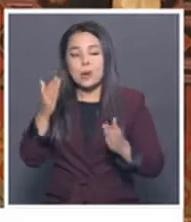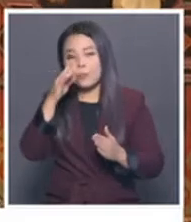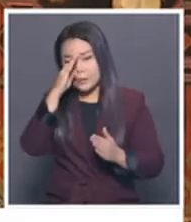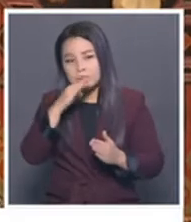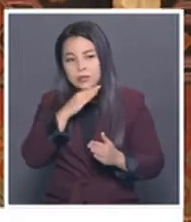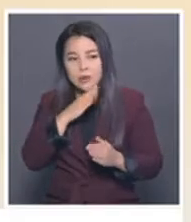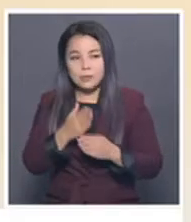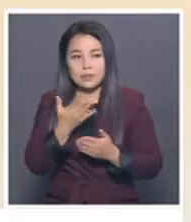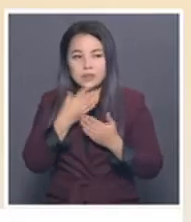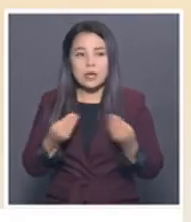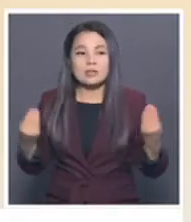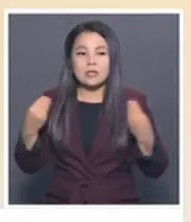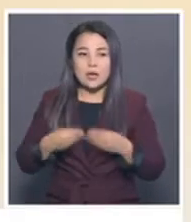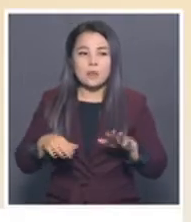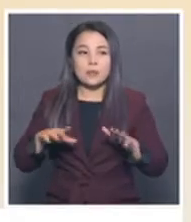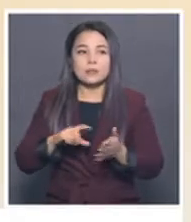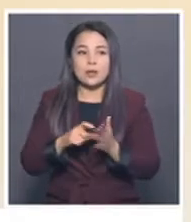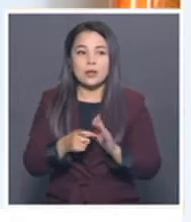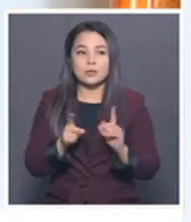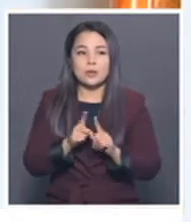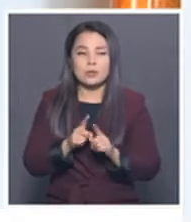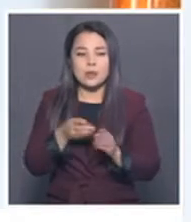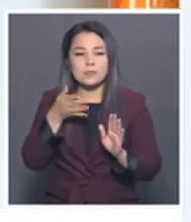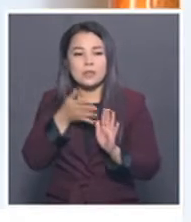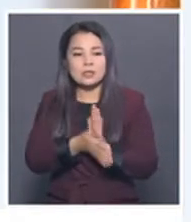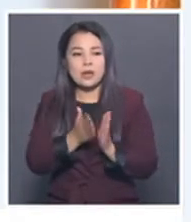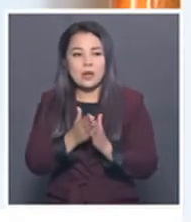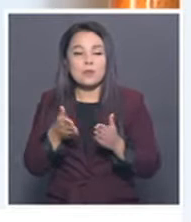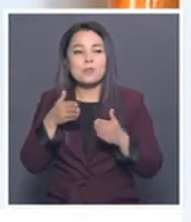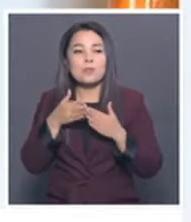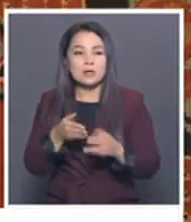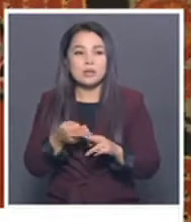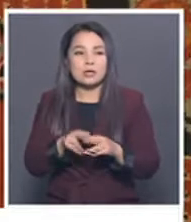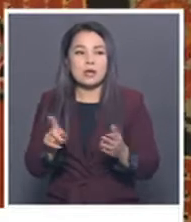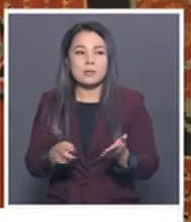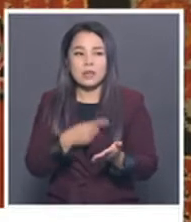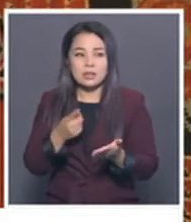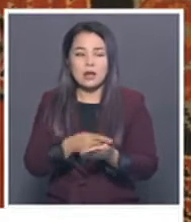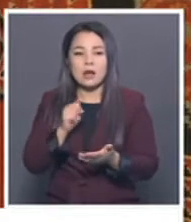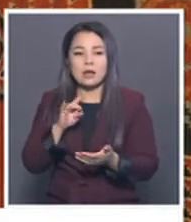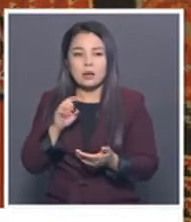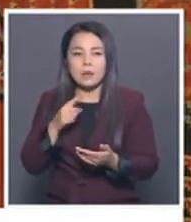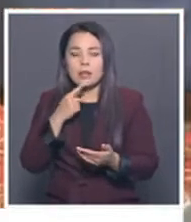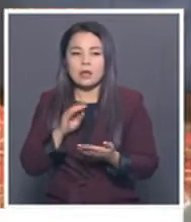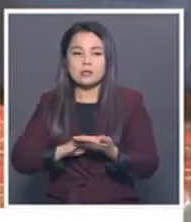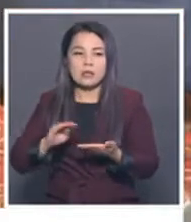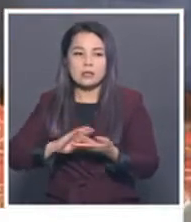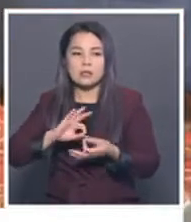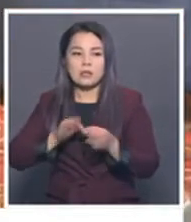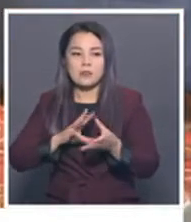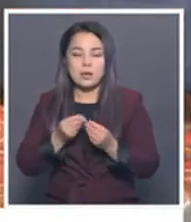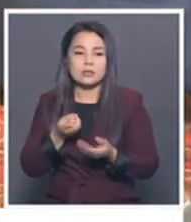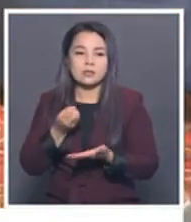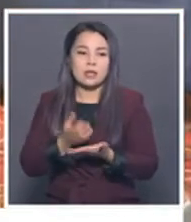шапаны, құрқылтайдың ұясындай тар бөлмеге кең тыныс беріп тұрғандай. Бұрыштағы парақтары мүжілген мына араб қарпымен жазылған кітапта